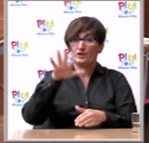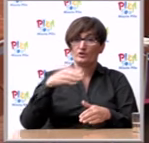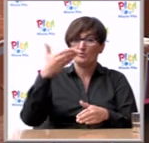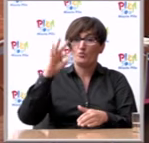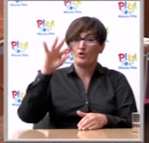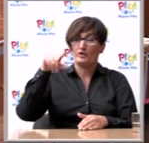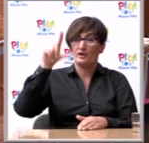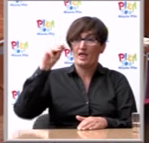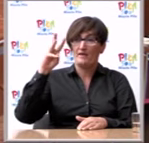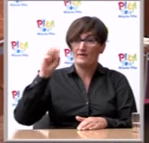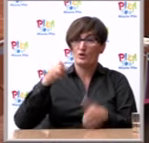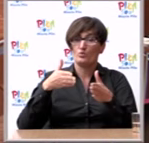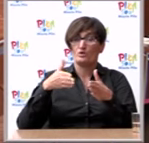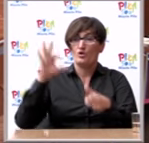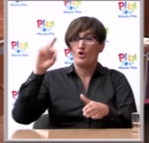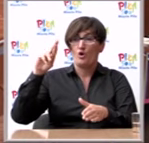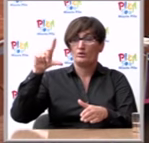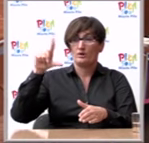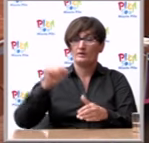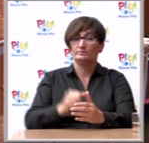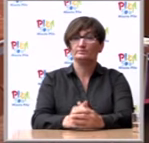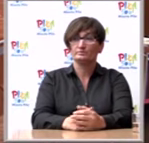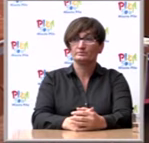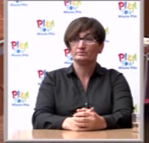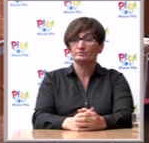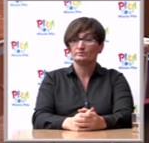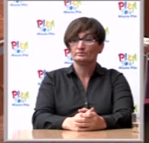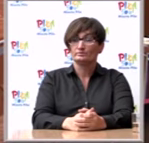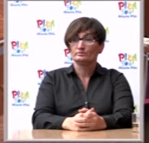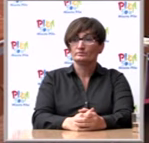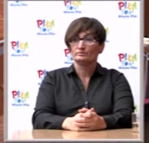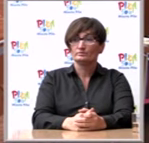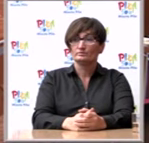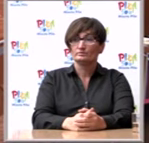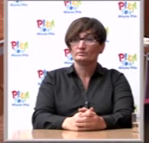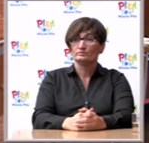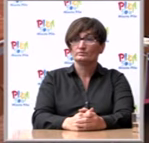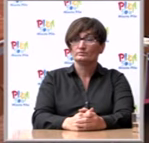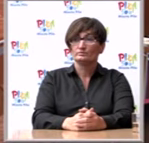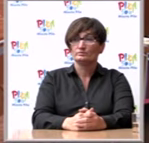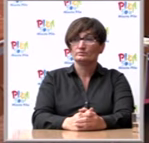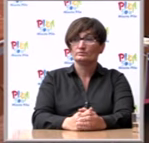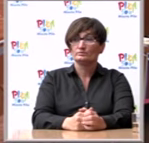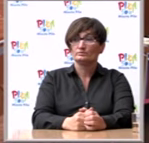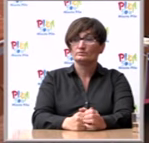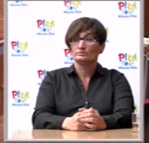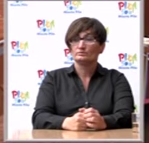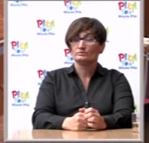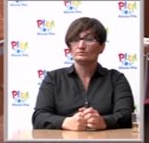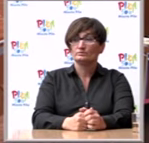Orla? Proszę o podniesienie ręki i naciśnięcie przycisku. Dziękuję. Kto jest przeciw? Dziękuję. Kto się